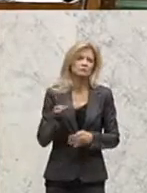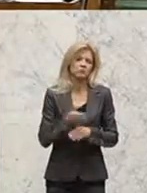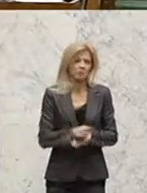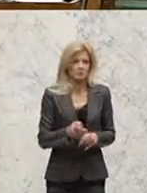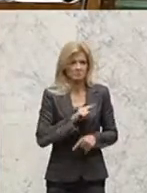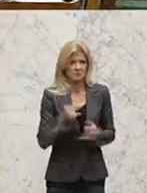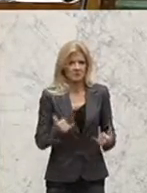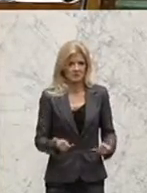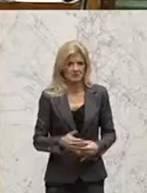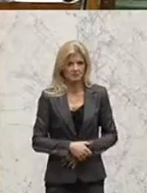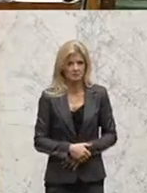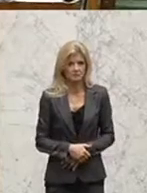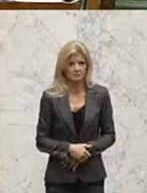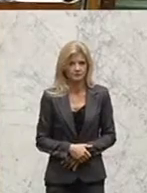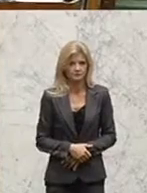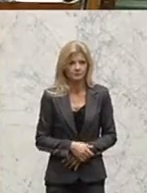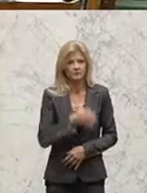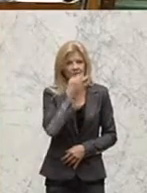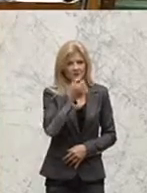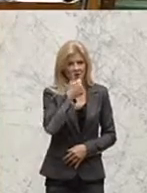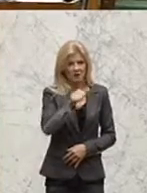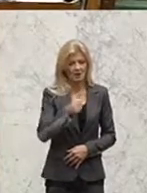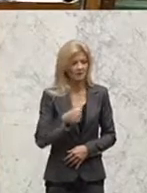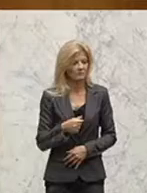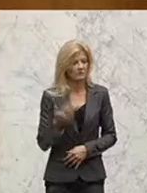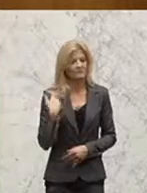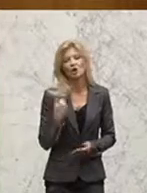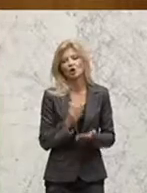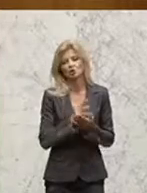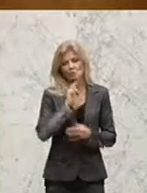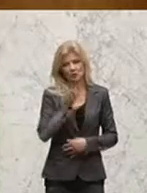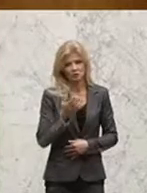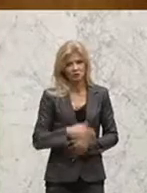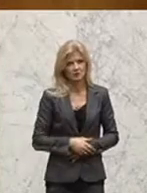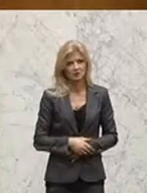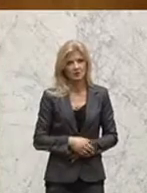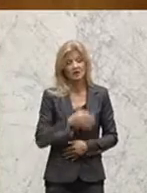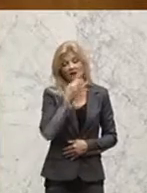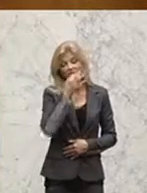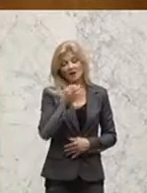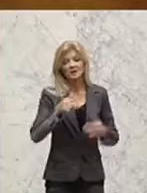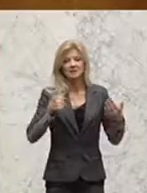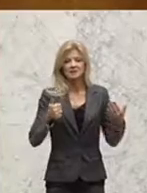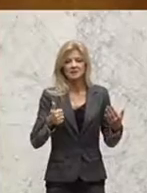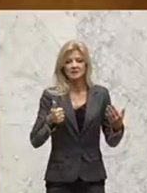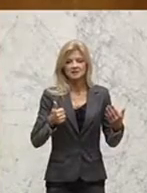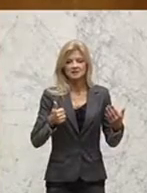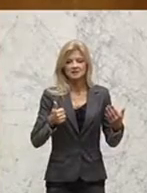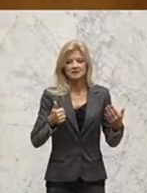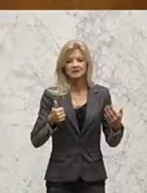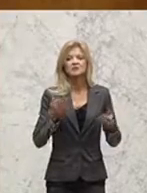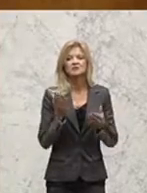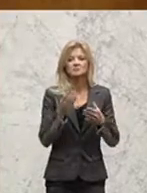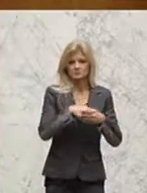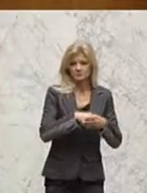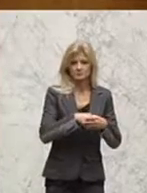verstorben. Frage 11 habe ich Ihnen bereits beantwortet bei der Frage 6. Frage